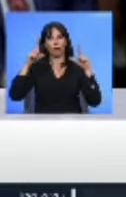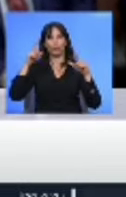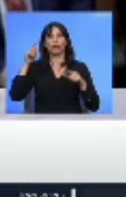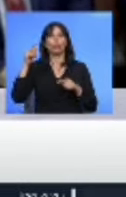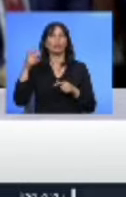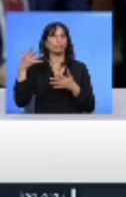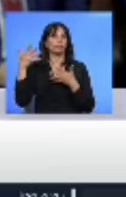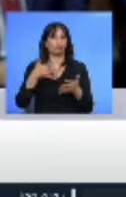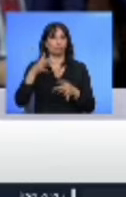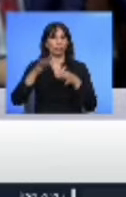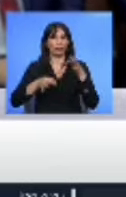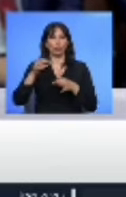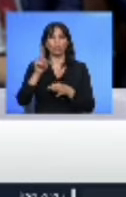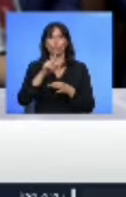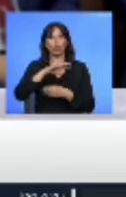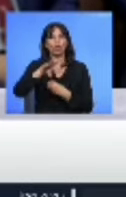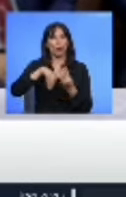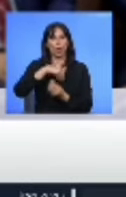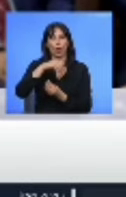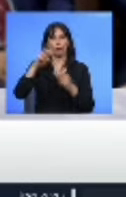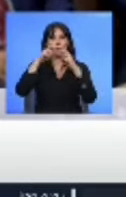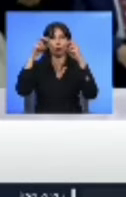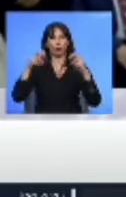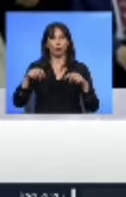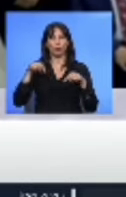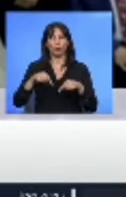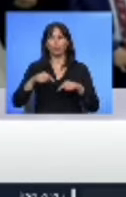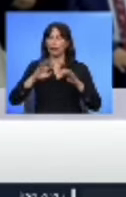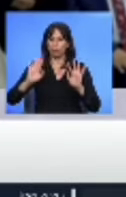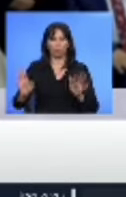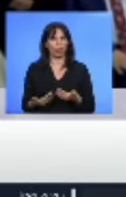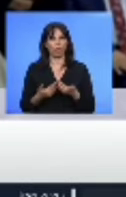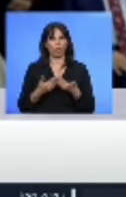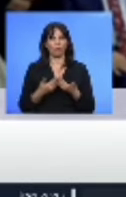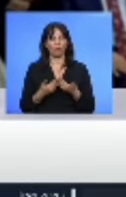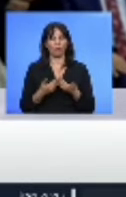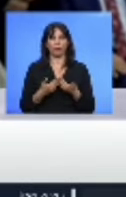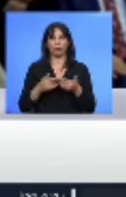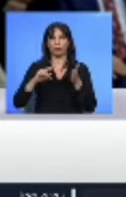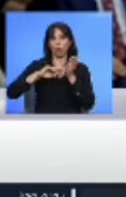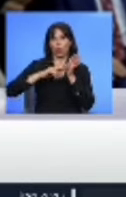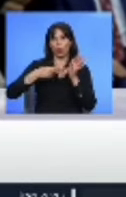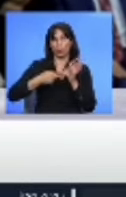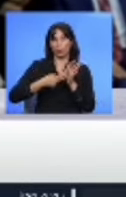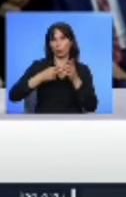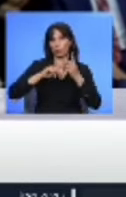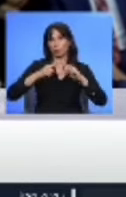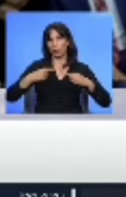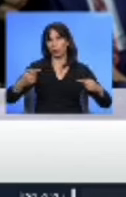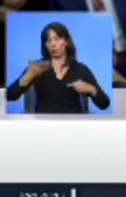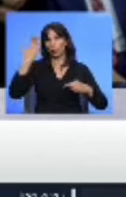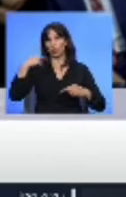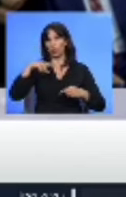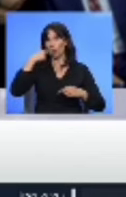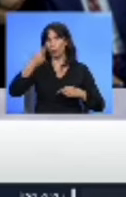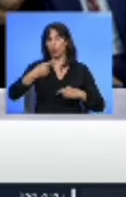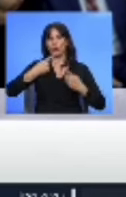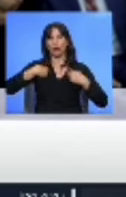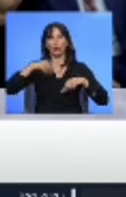שמורה בעמותות האלה, חזק ומהר, ומכל הפוליטיקאים למיניהם בעבר, שקראו לנו מכונת רעל,